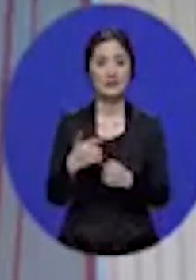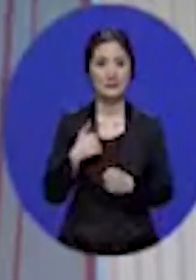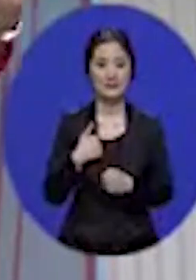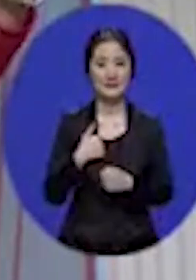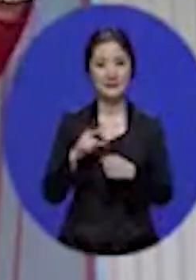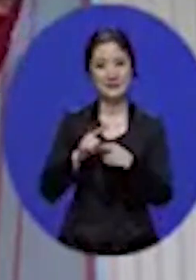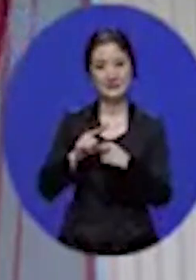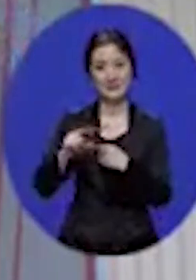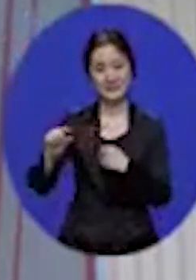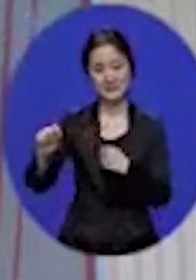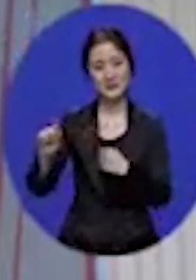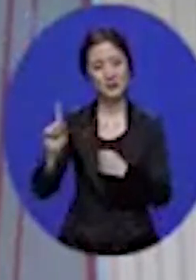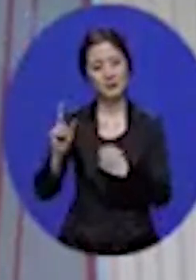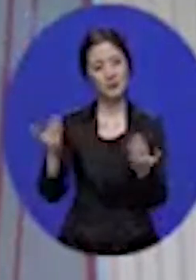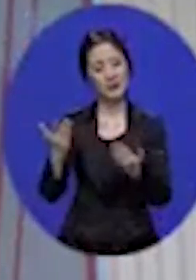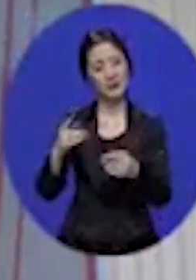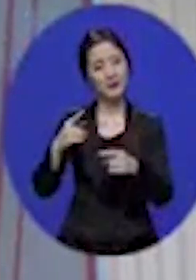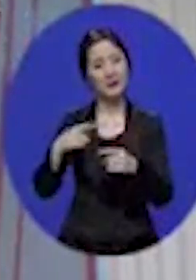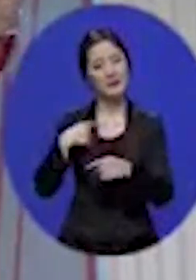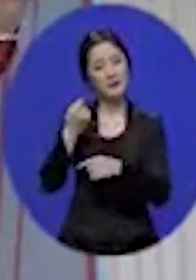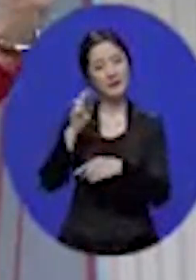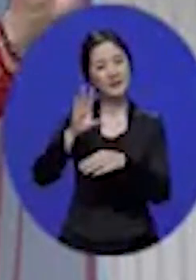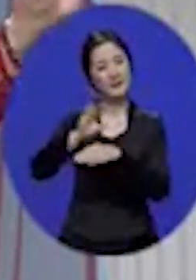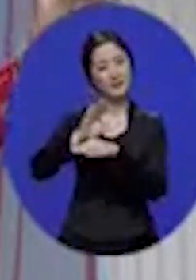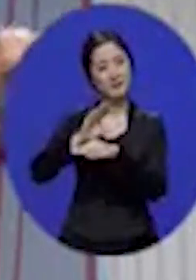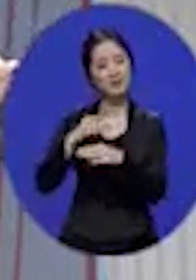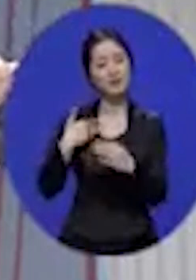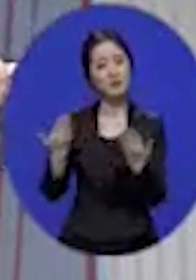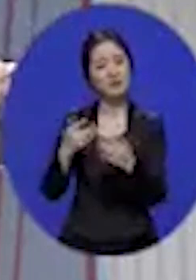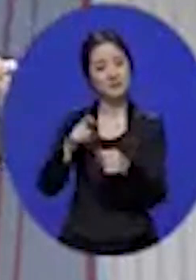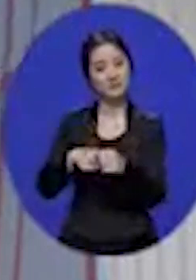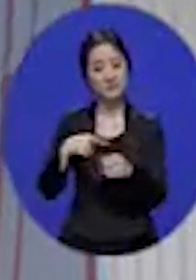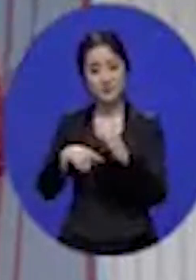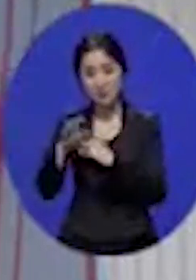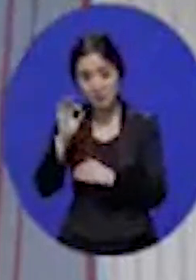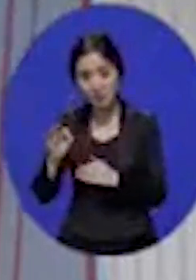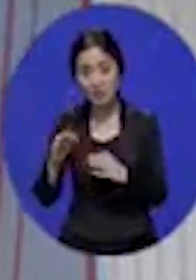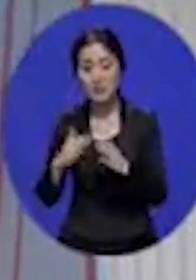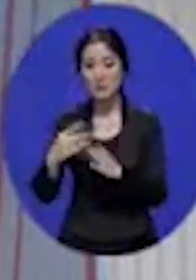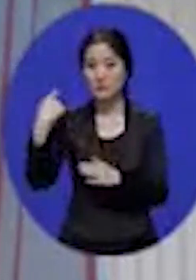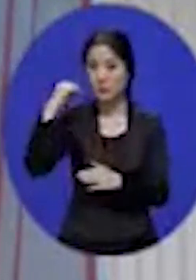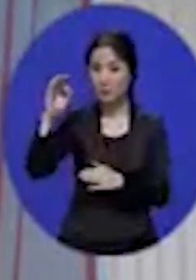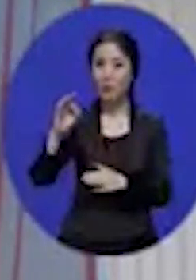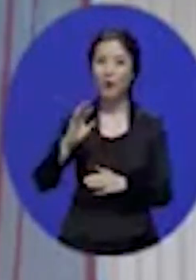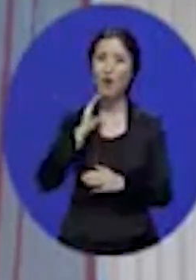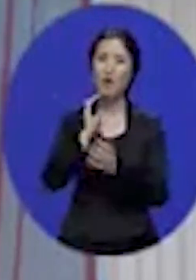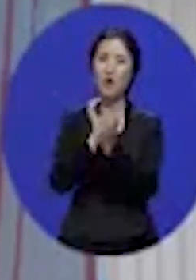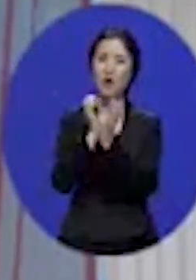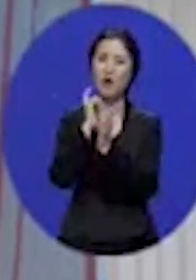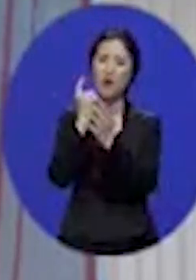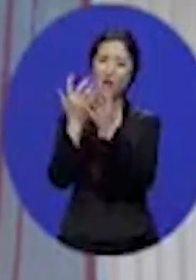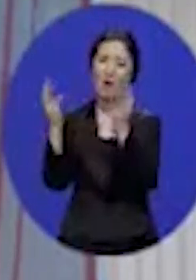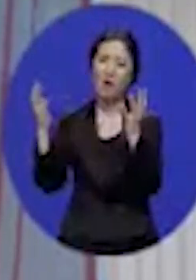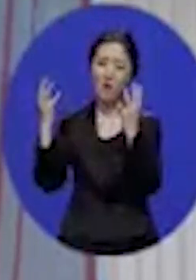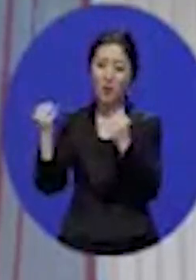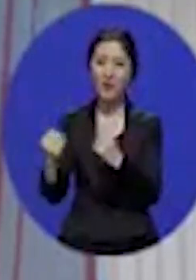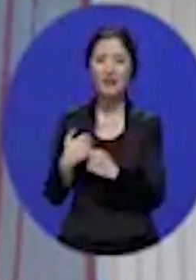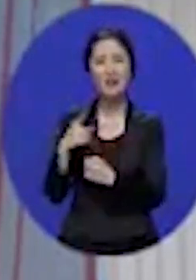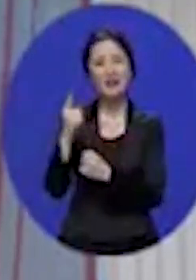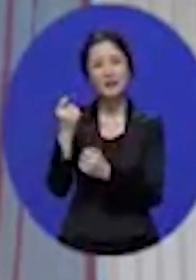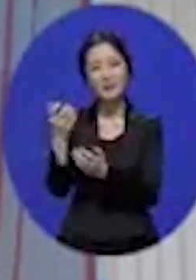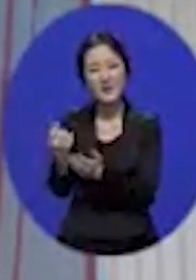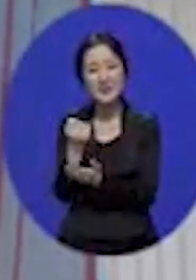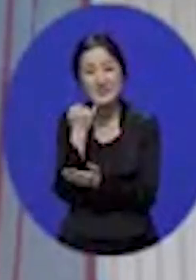뒤뜰에 너무너무 하얀색 예쁜 안개꽃 같은 꽃이 막 펴 있는 거예요. 그러니까 사장님한테 어머나 저 꽃 좀 꺾어가도 돼요? 막 이렇게 아부를